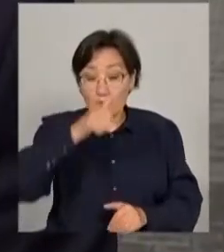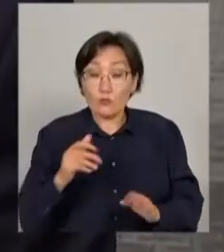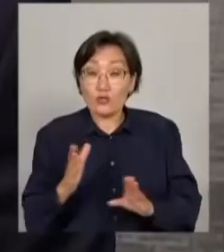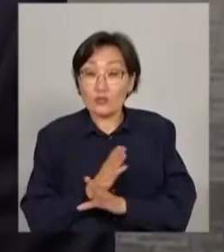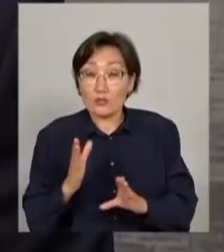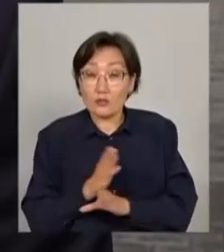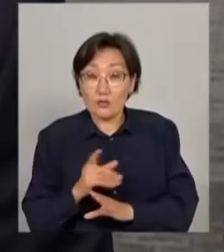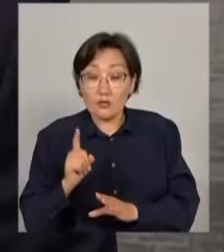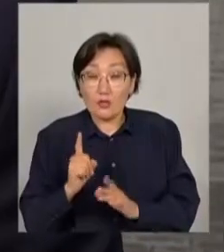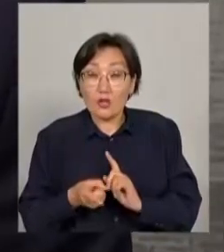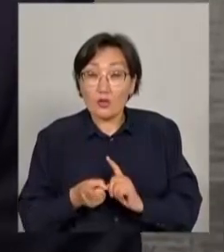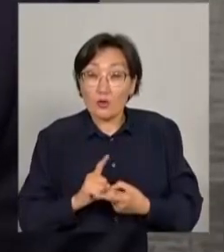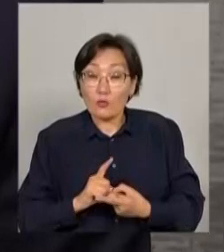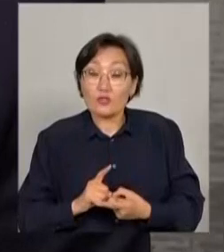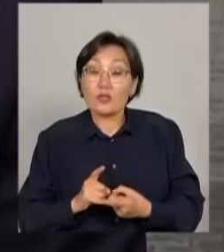райының қолайсыздығы